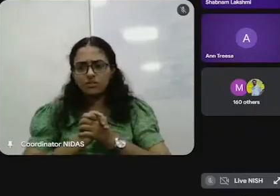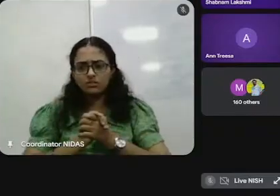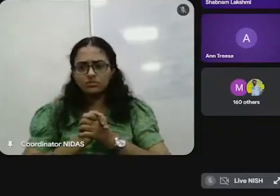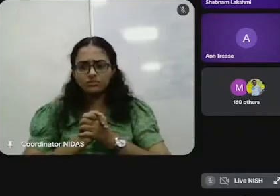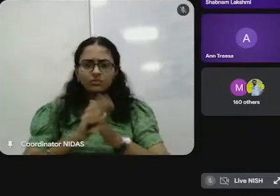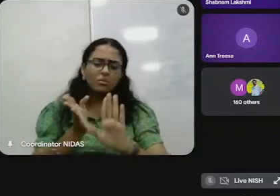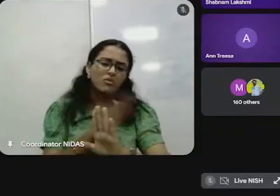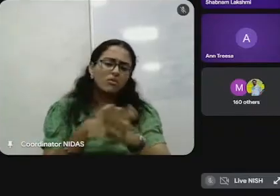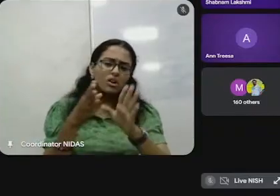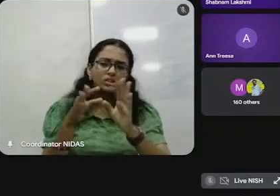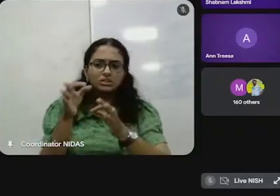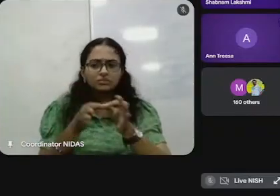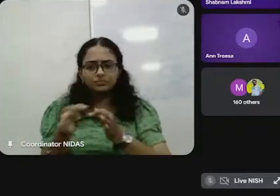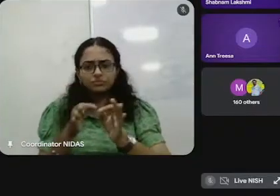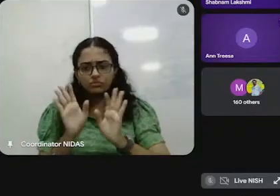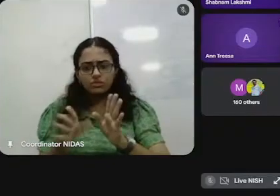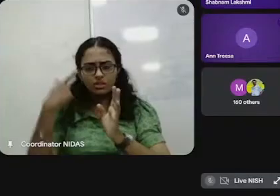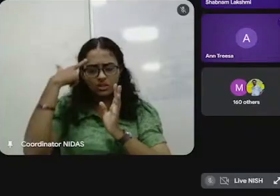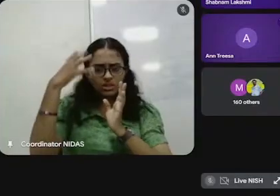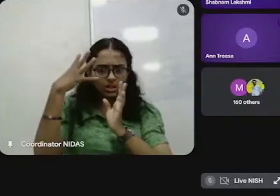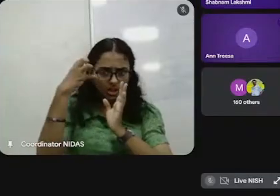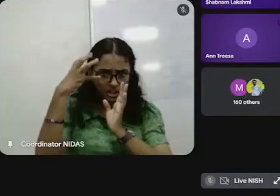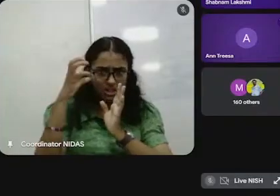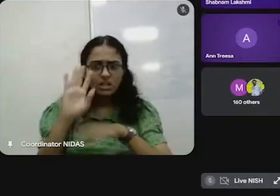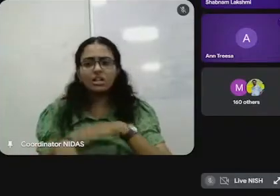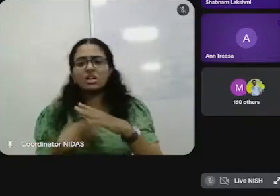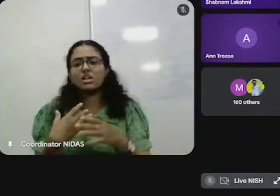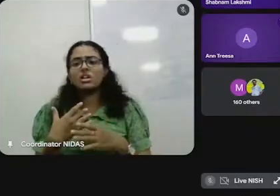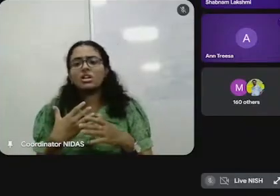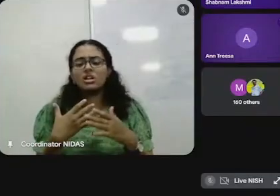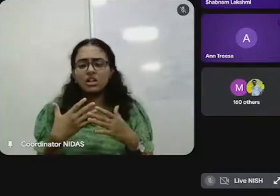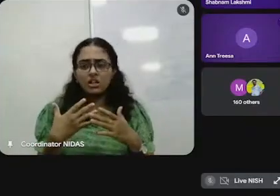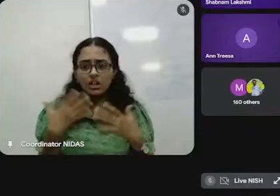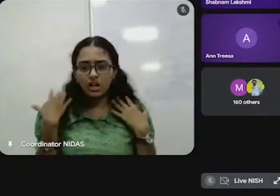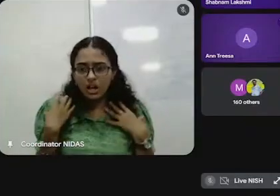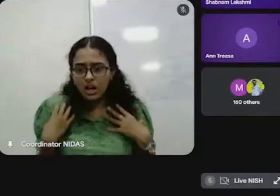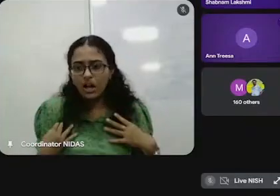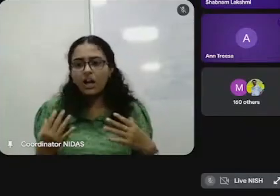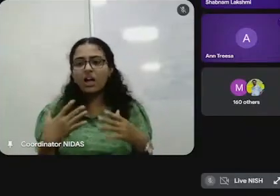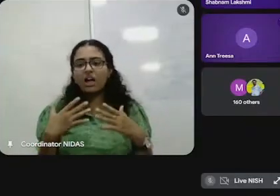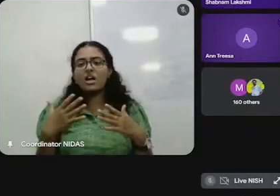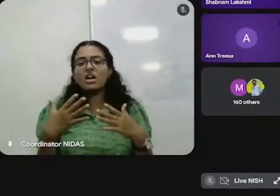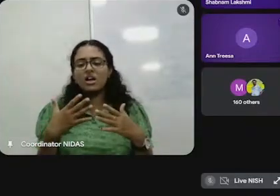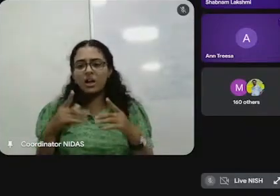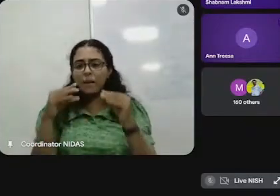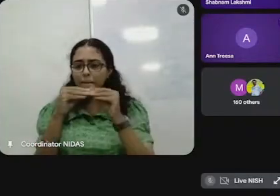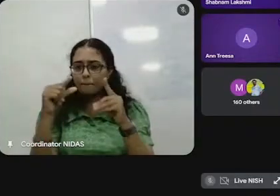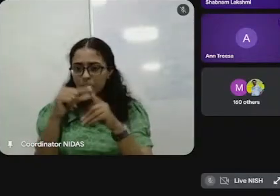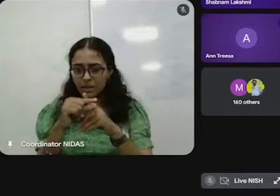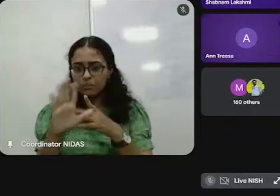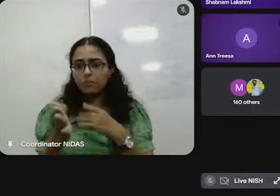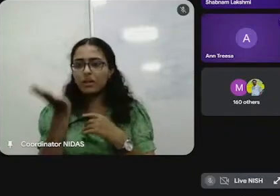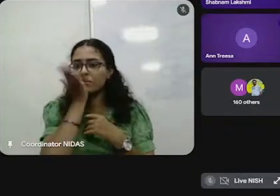നേരത്തെ എല്ലാം പറഞ്ഞിരുന്നു. സിവിയർ ഹെഡ് ഏക്ക് വരാം. പിന്നെ അതുപോലെ വൈറ്റൽ സൈൻസ്, കൂടുതൽ വൈറ്റൽ സൈൻസ് BP, കൊളസ്ട്രോൾ